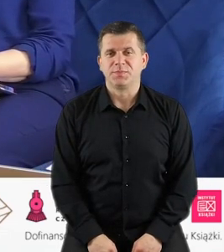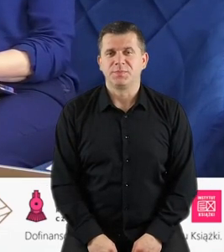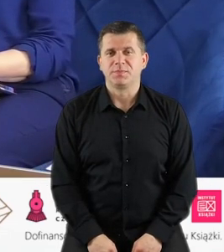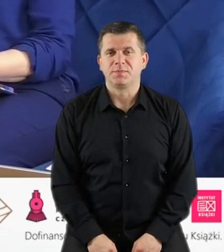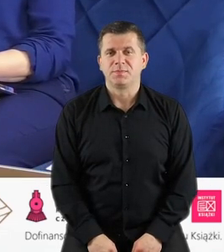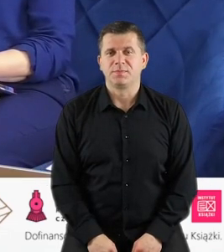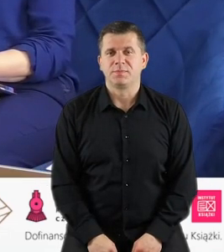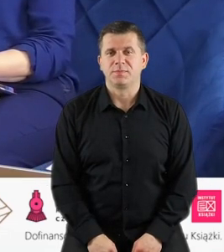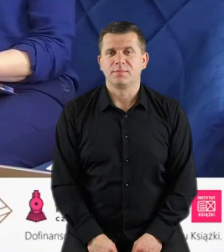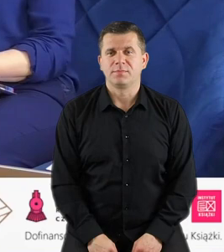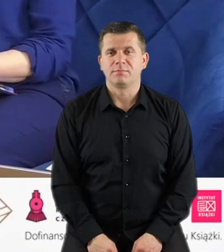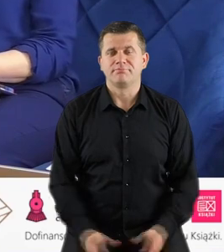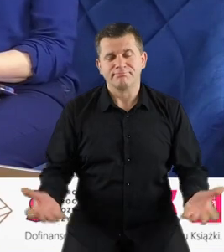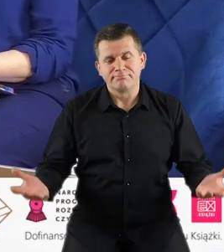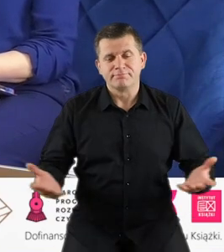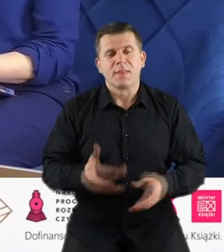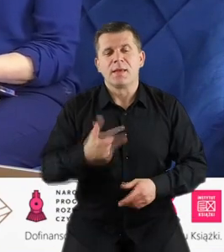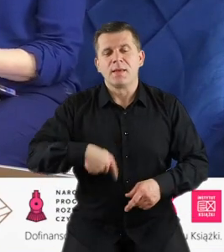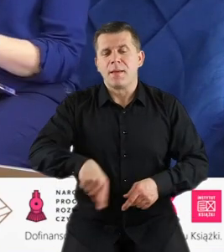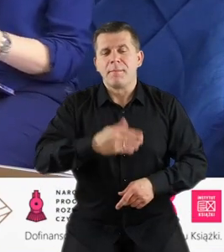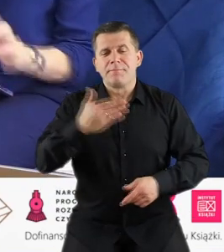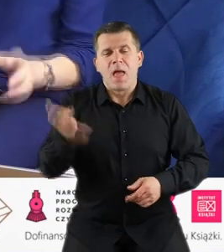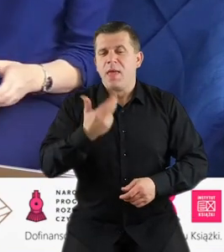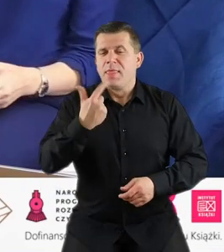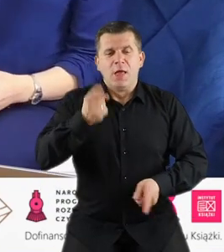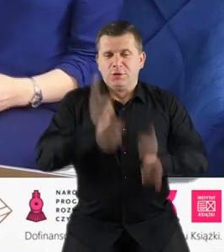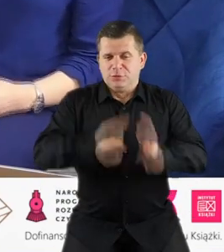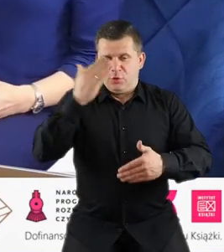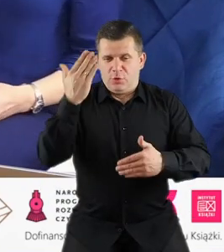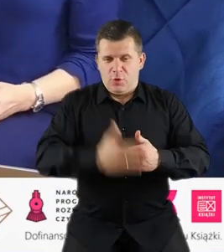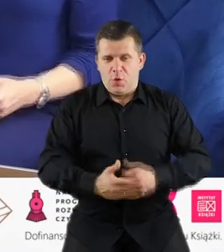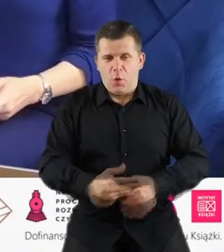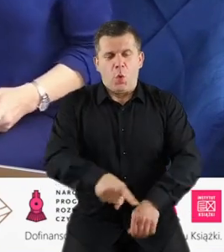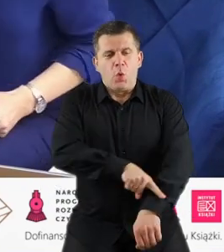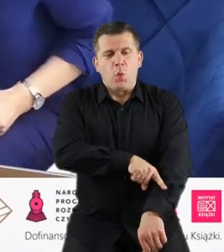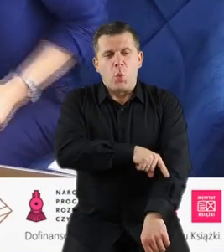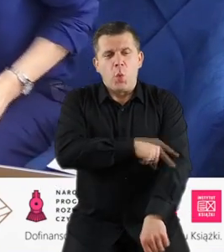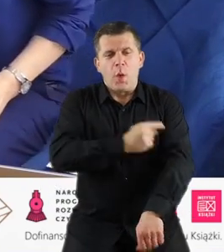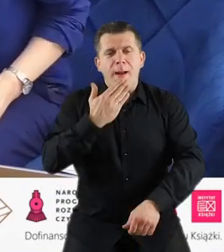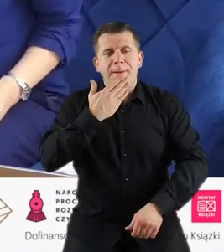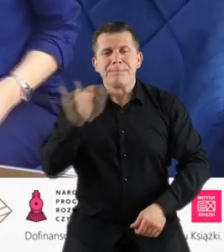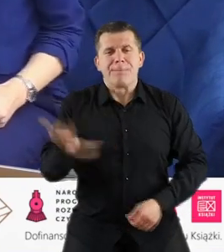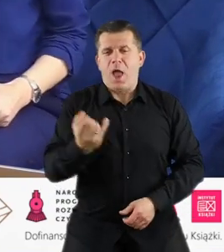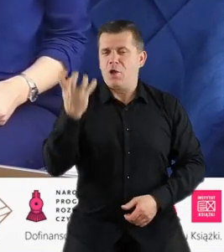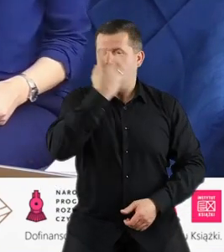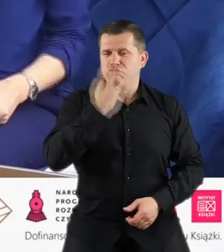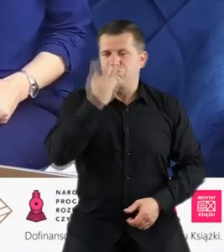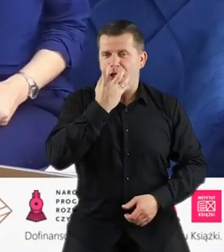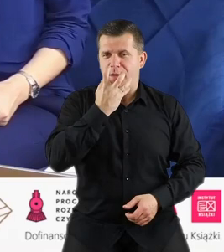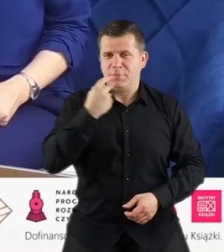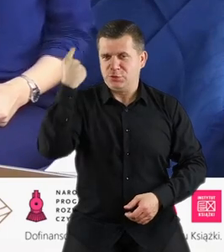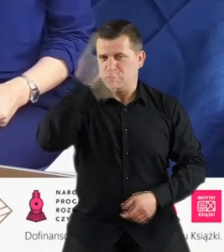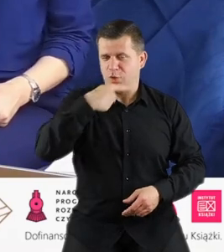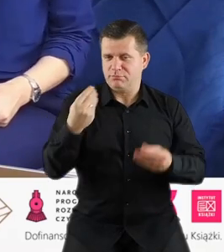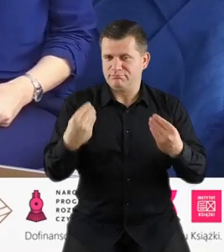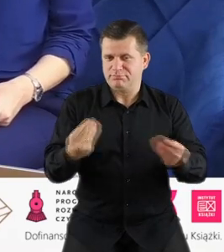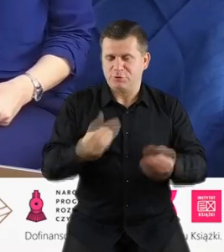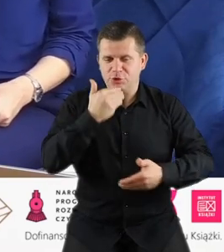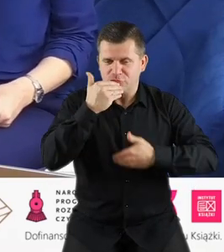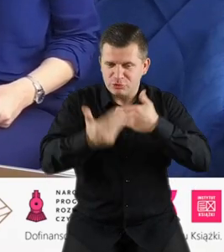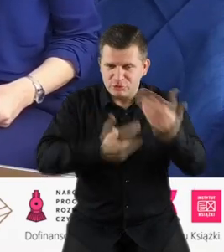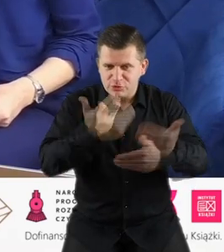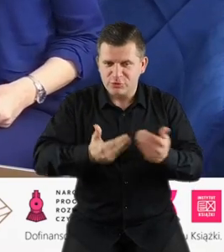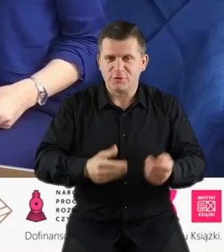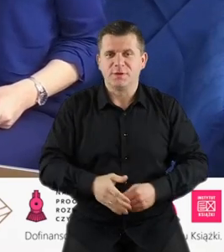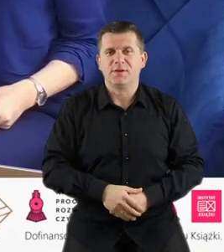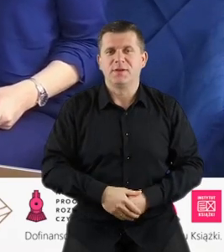żeby maja się tak szybko nie kończył. Dobrze, czyli życzę długiego maja, ciepłego i słonecznego. No i życzę,